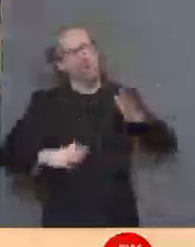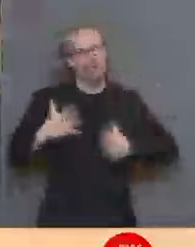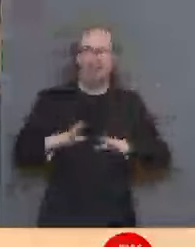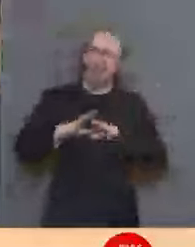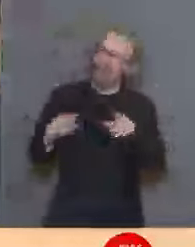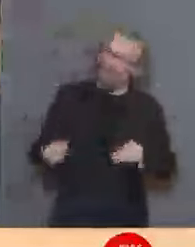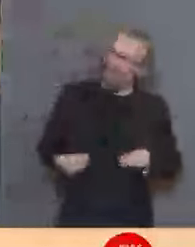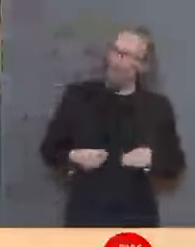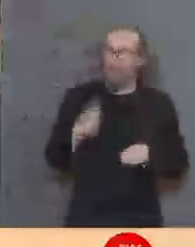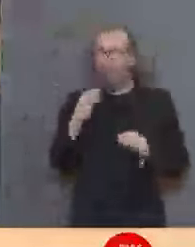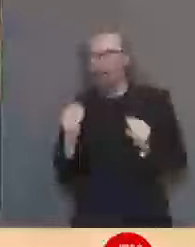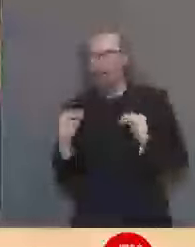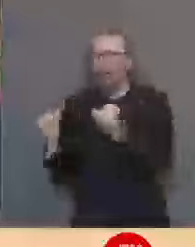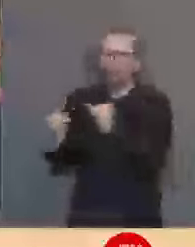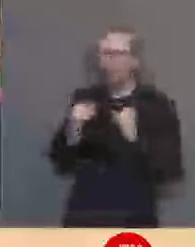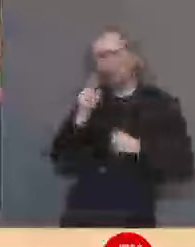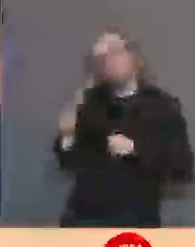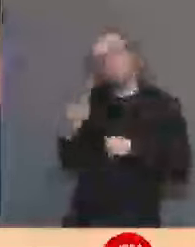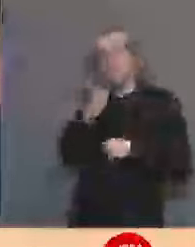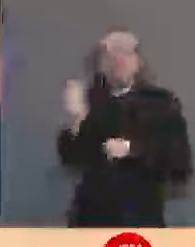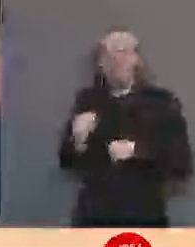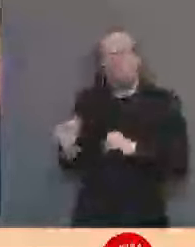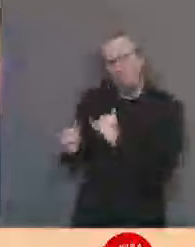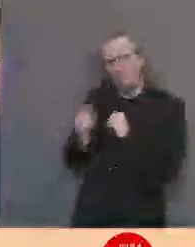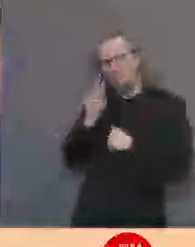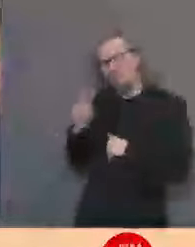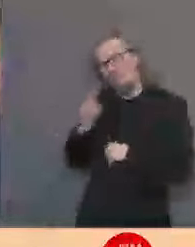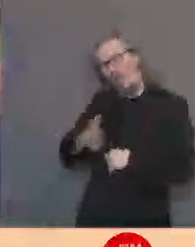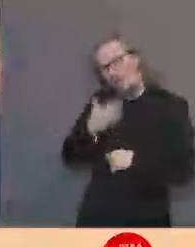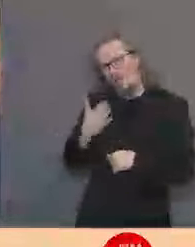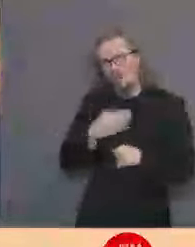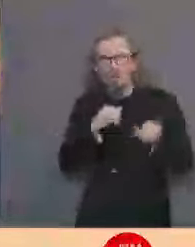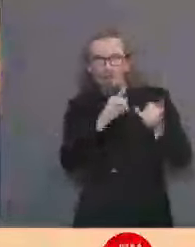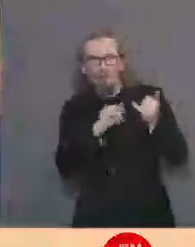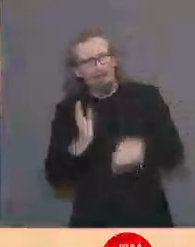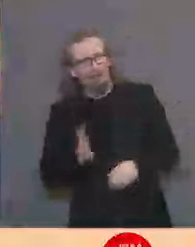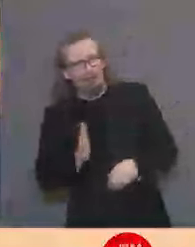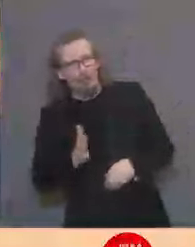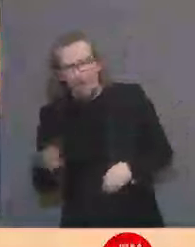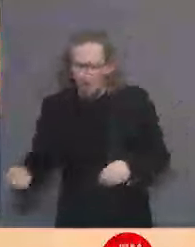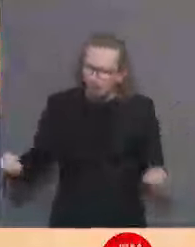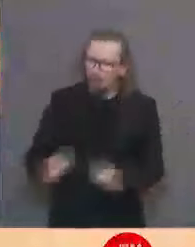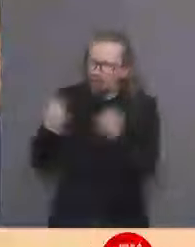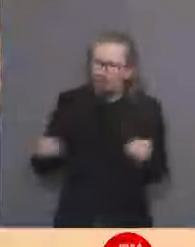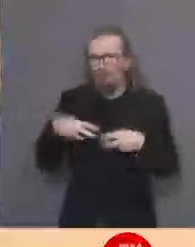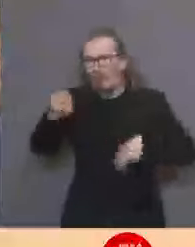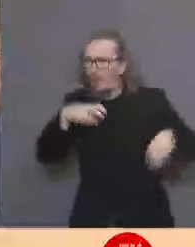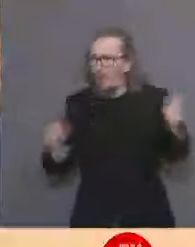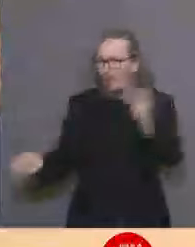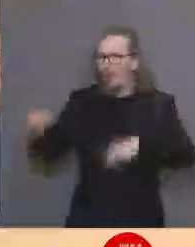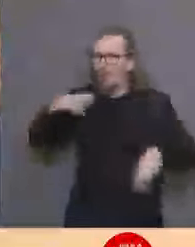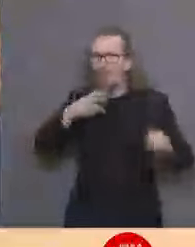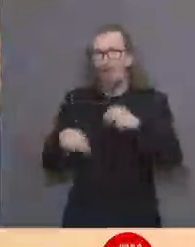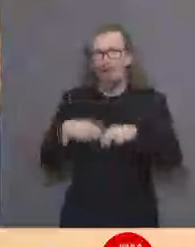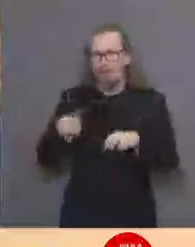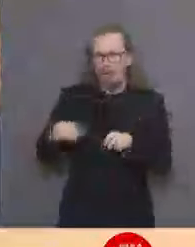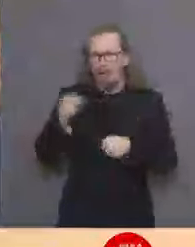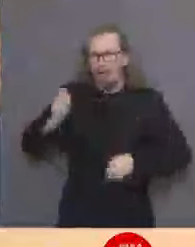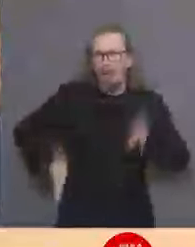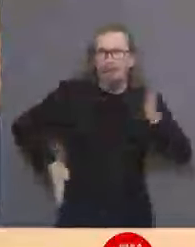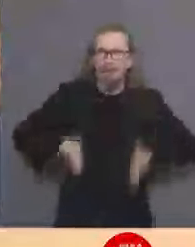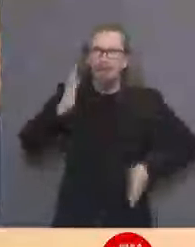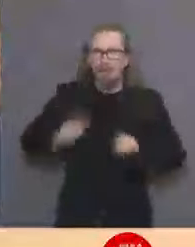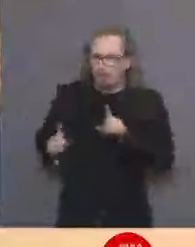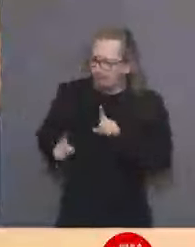famille, regarder jouer leurs enfants ou petits-enfants, inciter leurs compagnons canins à quelque exercice partagé dans la course pédestre,